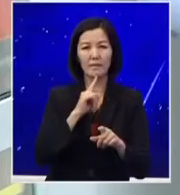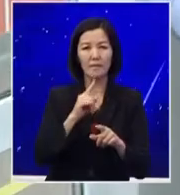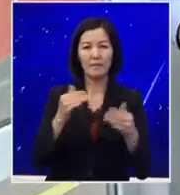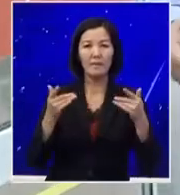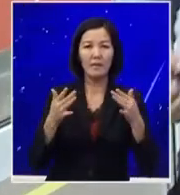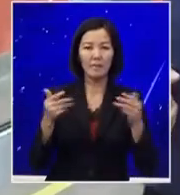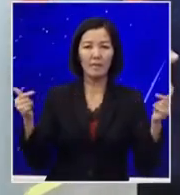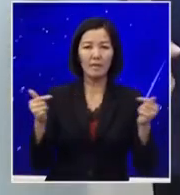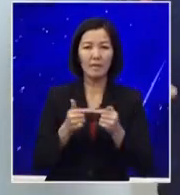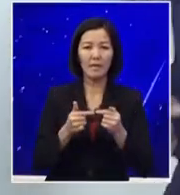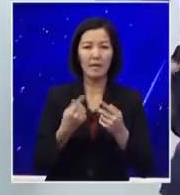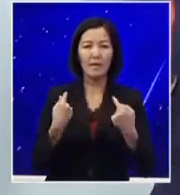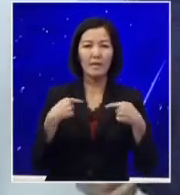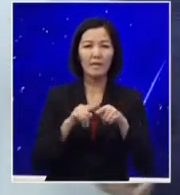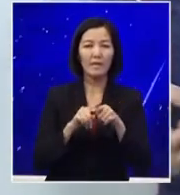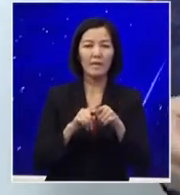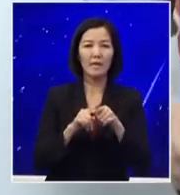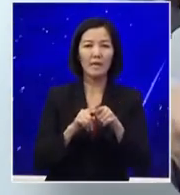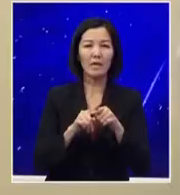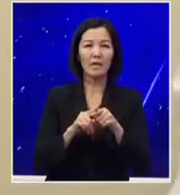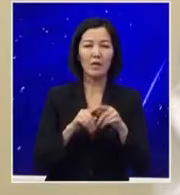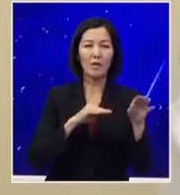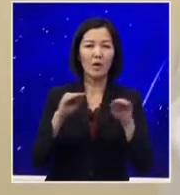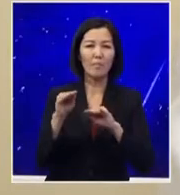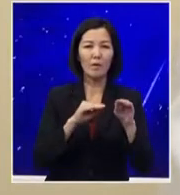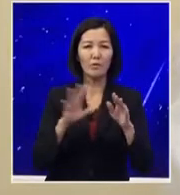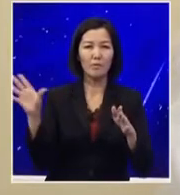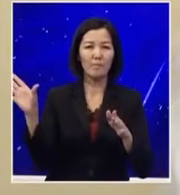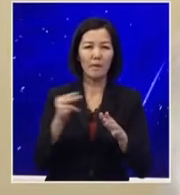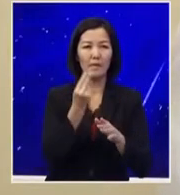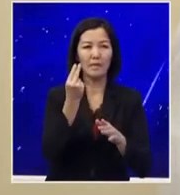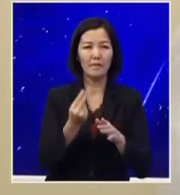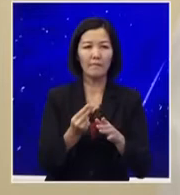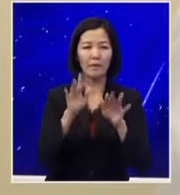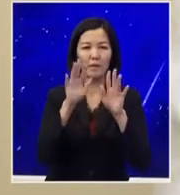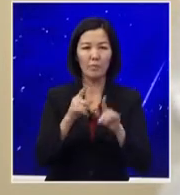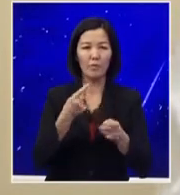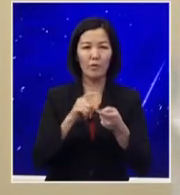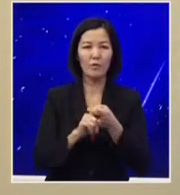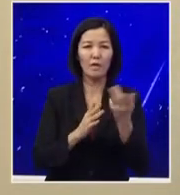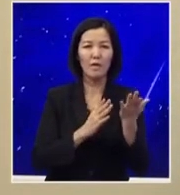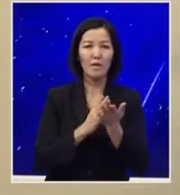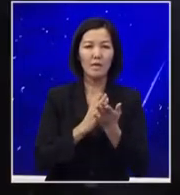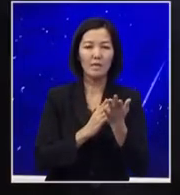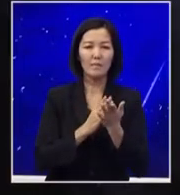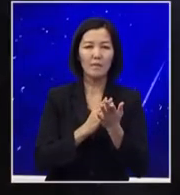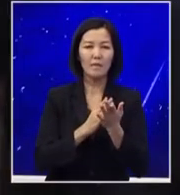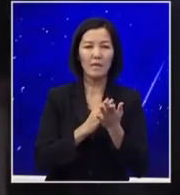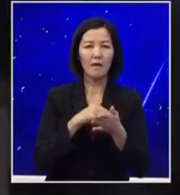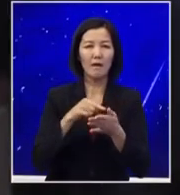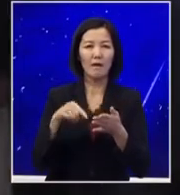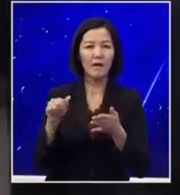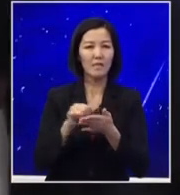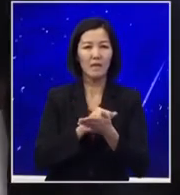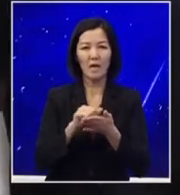жай. Материалдық техникалық, технологиялық базасы тегіз цифрлы. Қызметкерлерде қағаз ғалам ұстамайды. Әр бөлім,